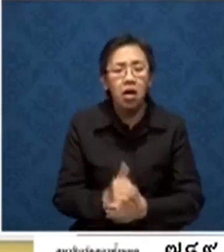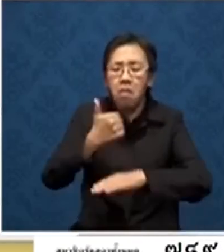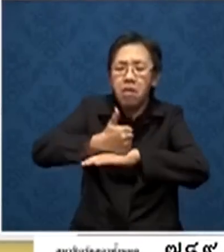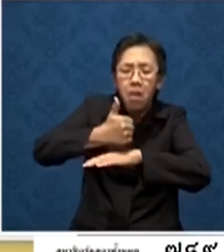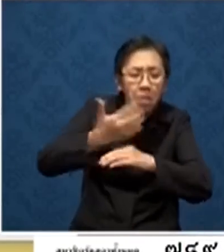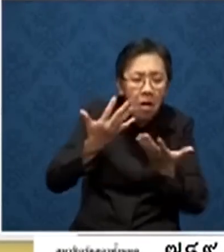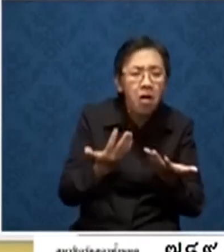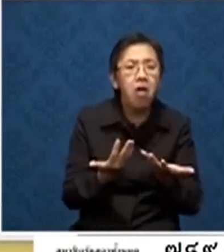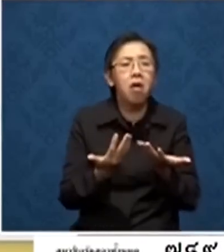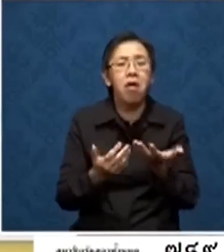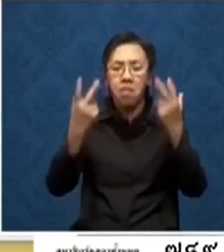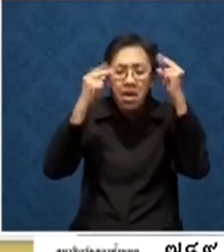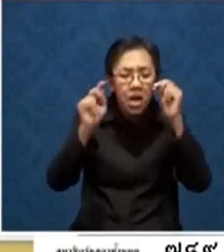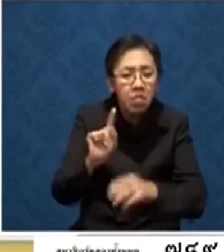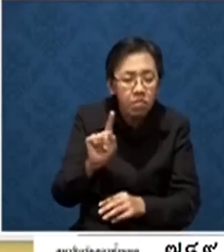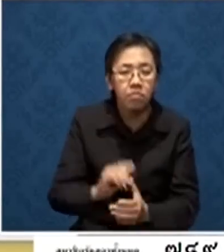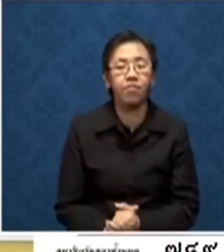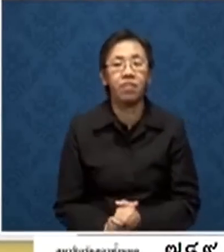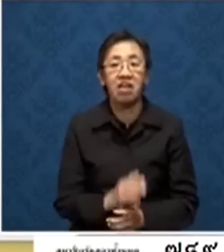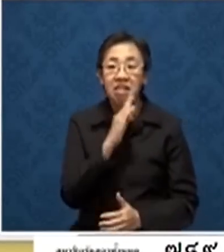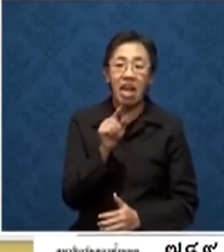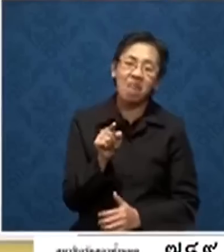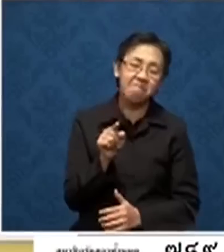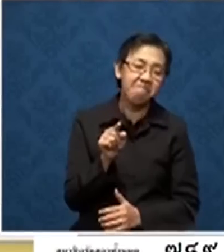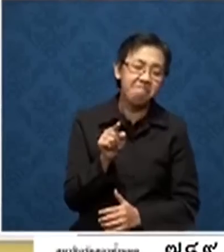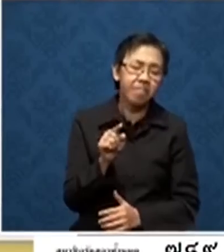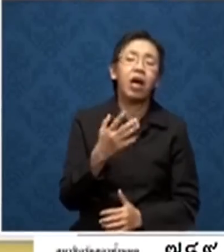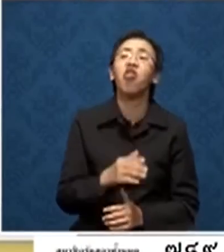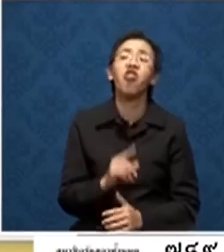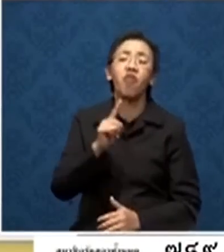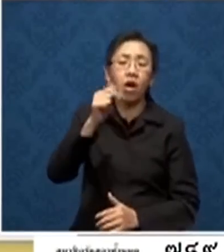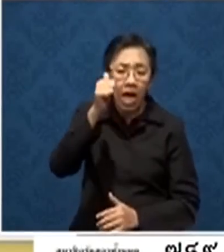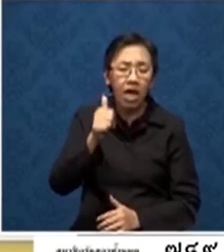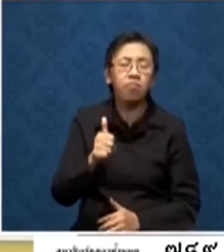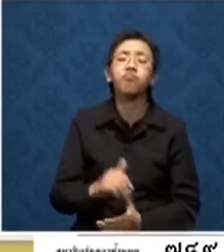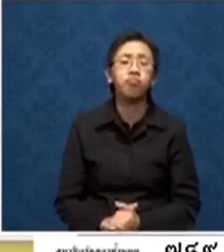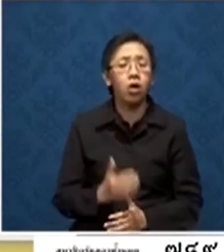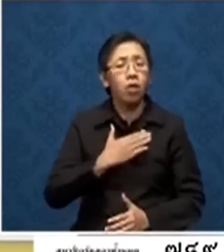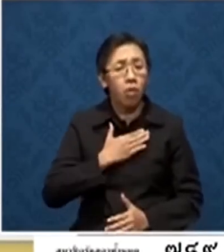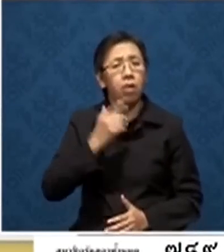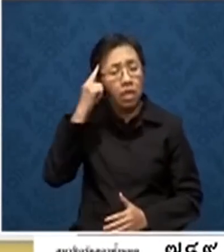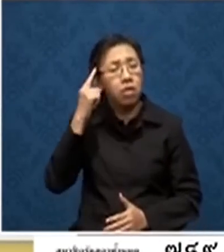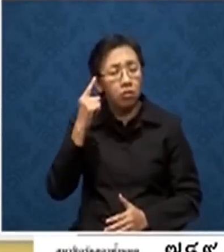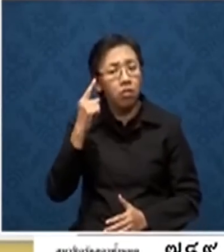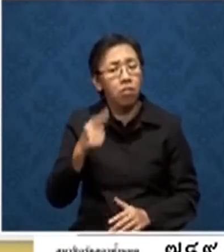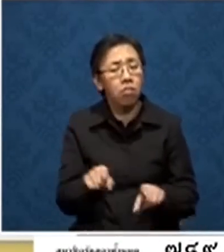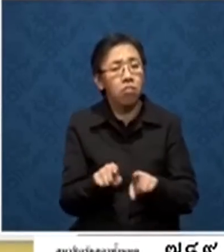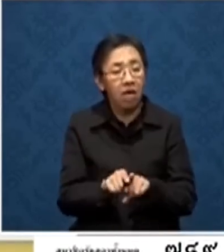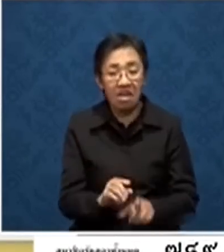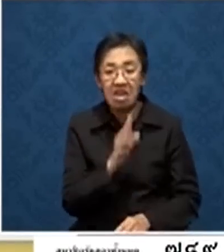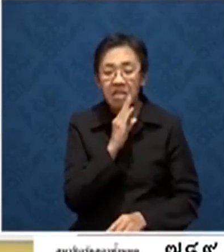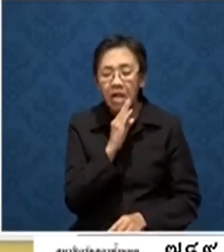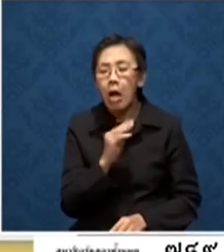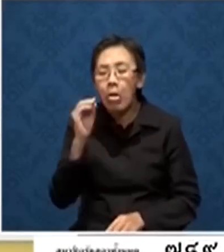ไหนไม่ว่าจะเป็นนายกไหนท่านเอาให้ล่วงเลยครับผมเห็นด้วยอันนี้เป็นเรื่องสถาบันก็มาอ้าง